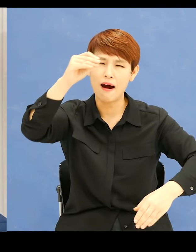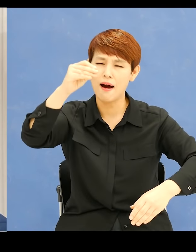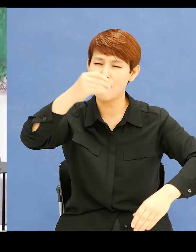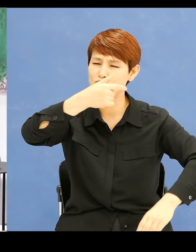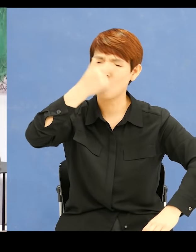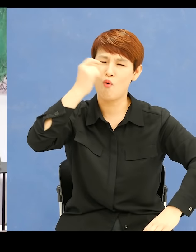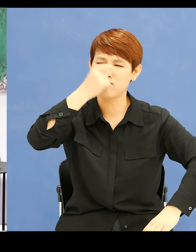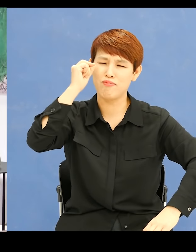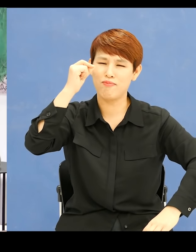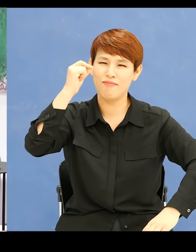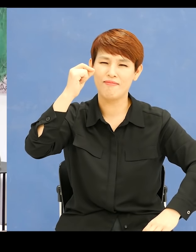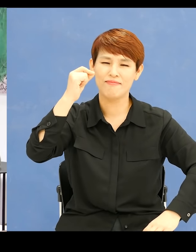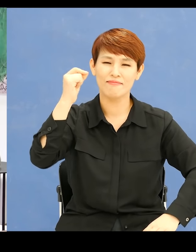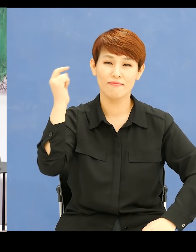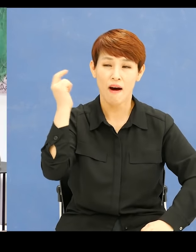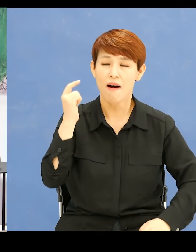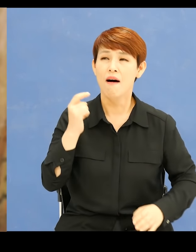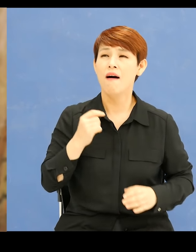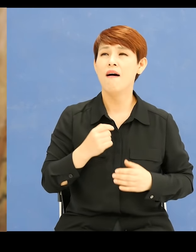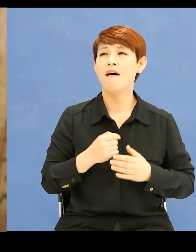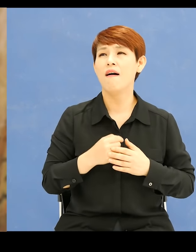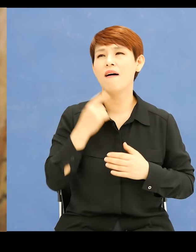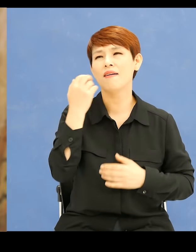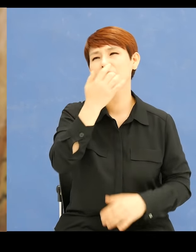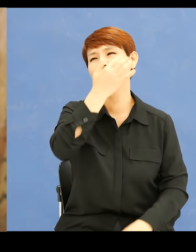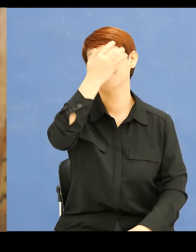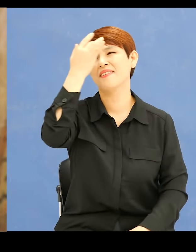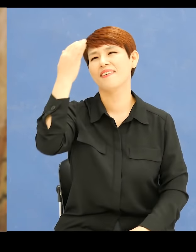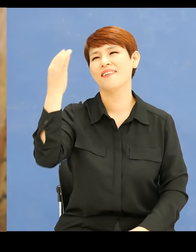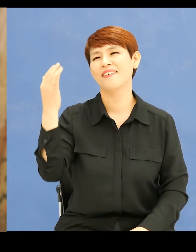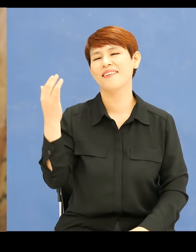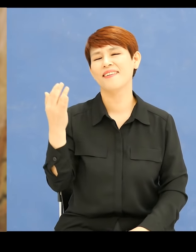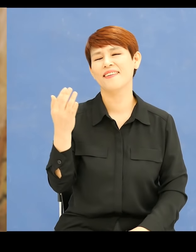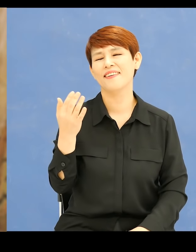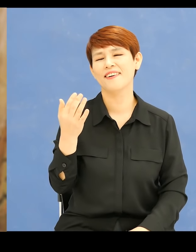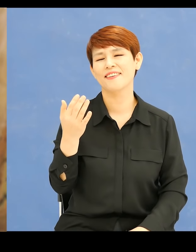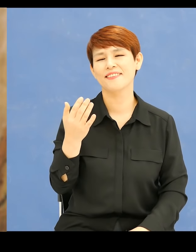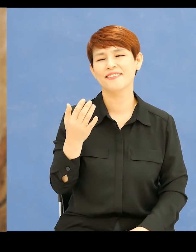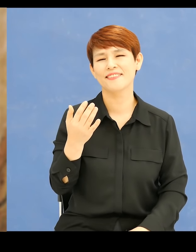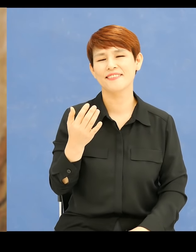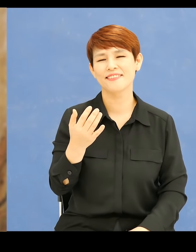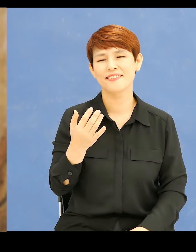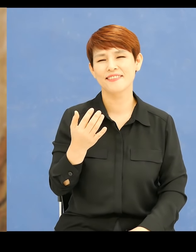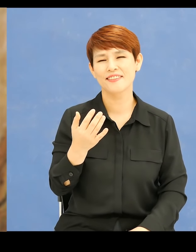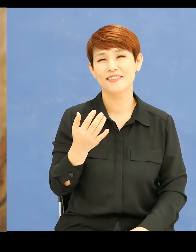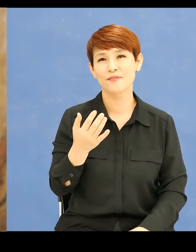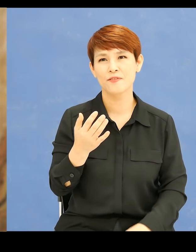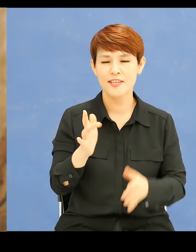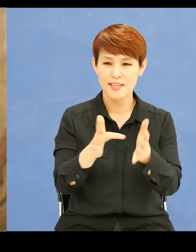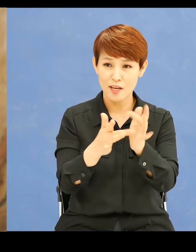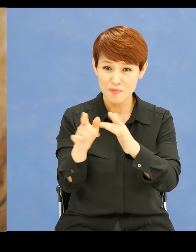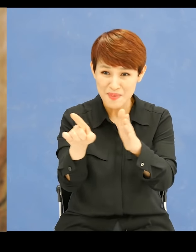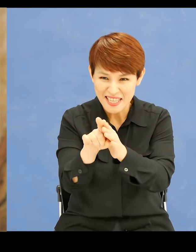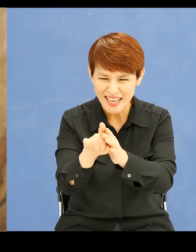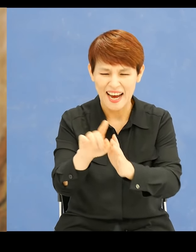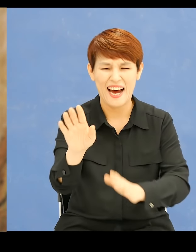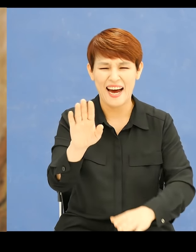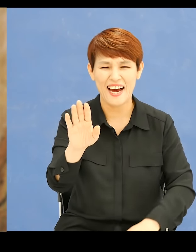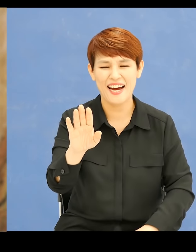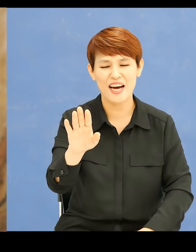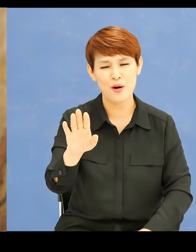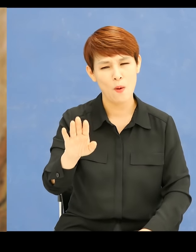기록 못하겠네요. 맞아요. 아니 세상에 이렇게 아름다운 노래가 있나? 예. 그 생각이 들어가지고 네네. 예수님을 믿은